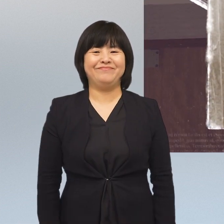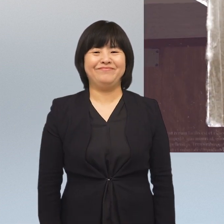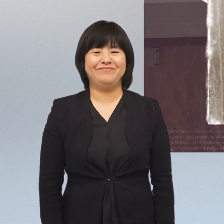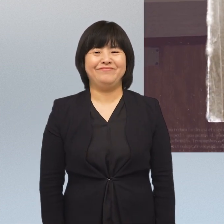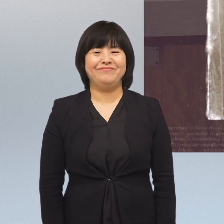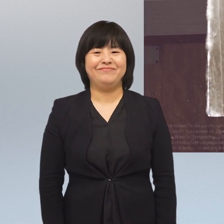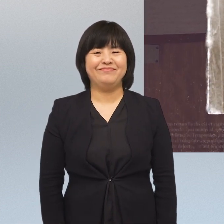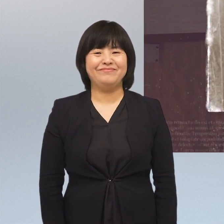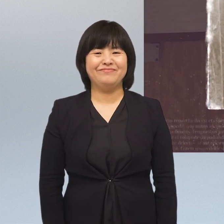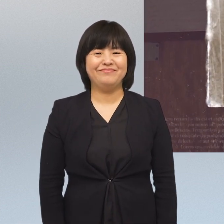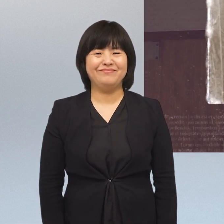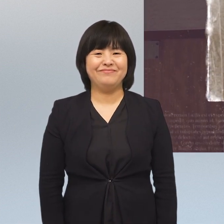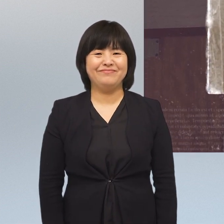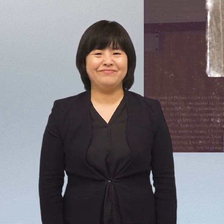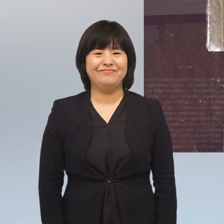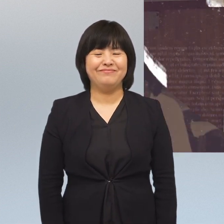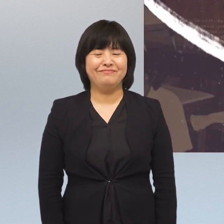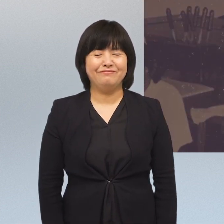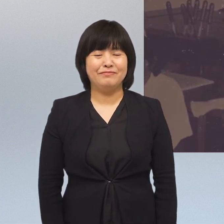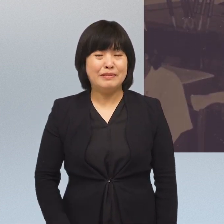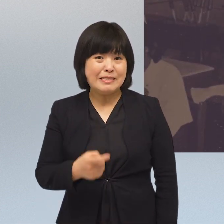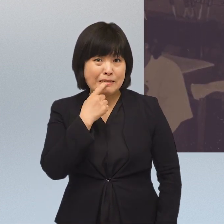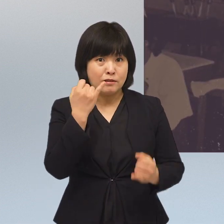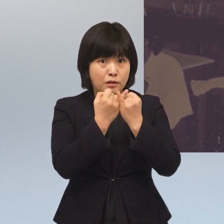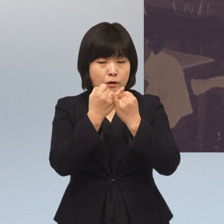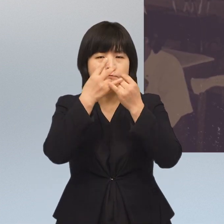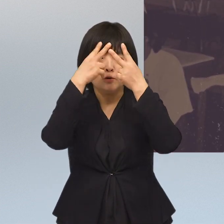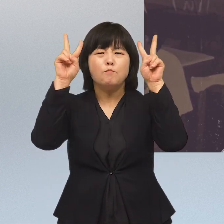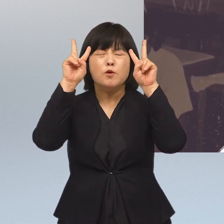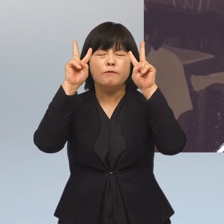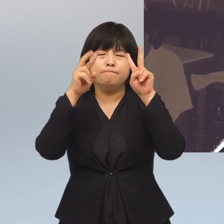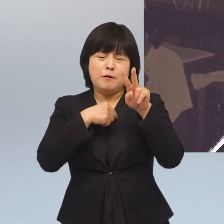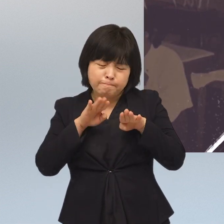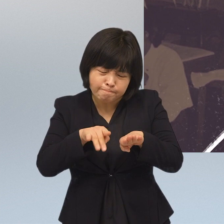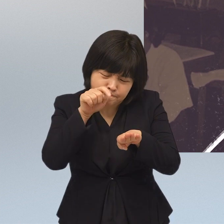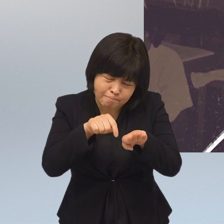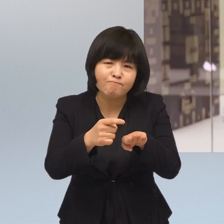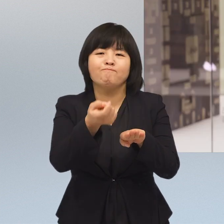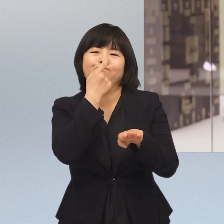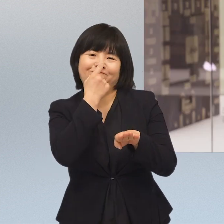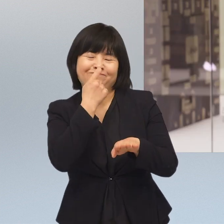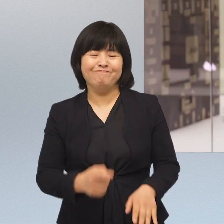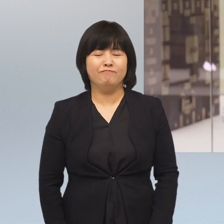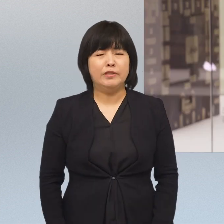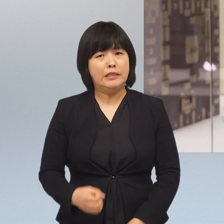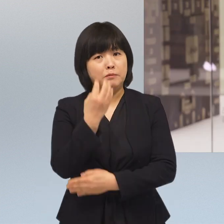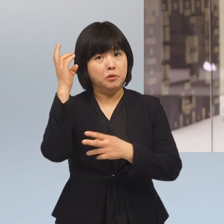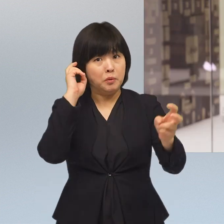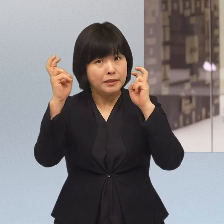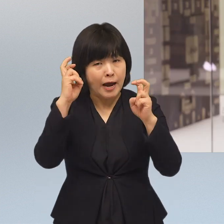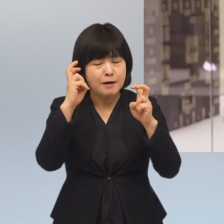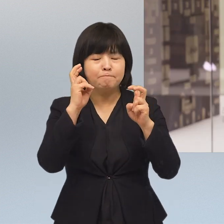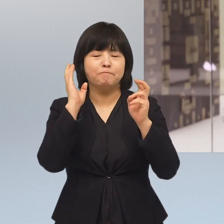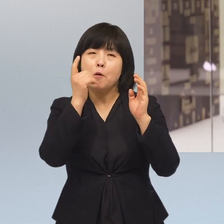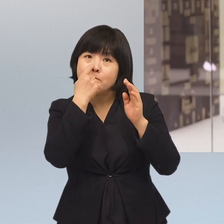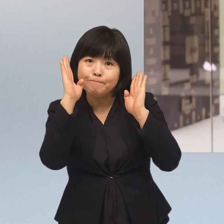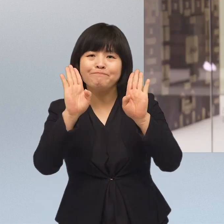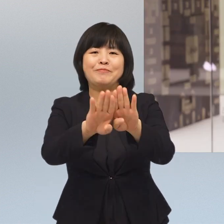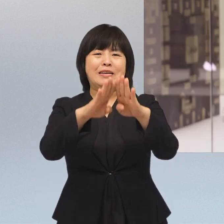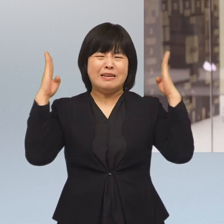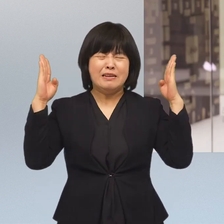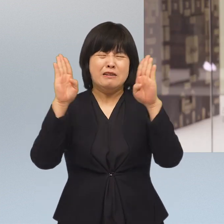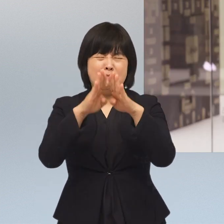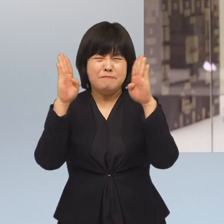변화를 일으켰다. 또 숙명여전에서도 재봉틀을 강습을 했었었고요. 신문회사에서 이제 강습회도 많이 열어져서 이제